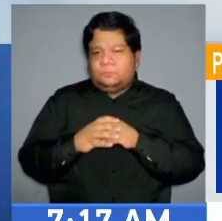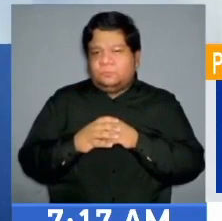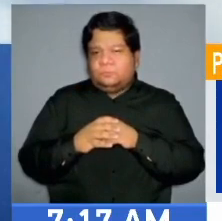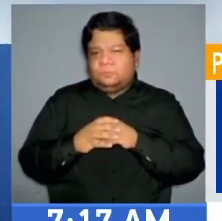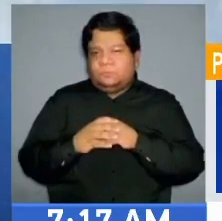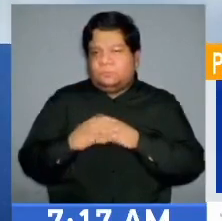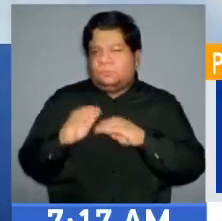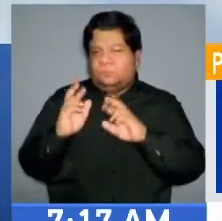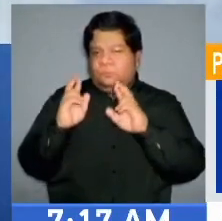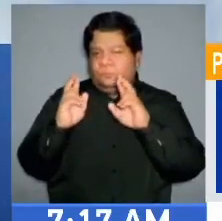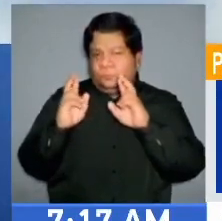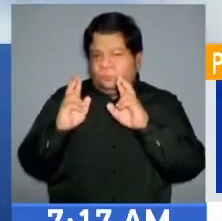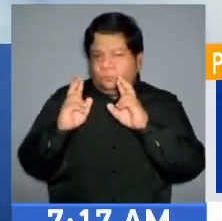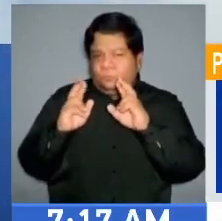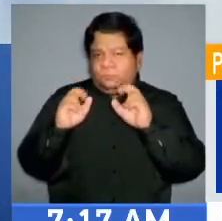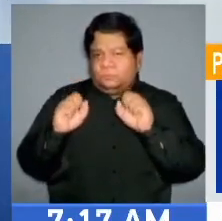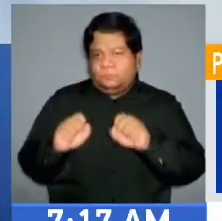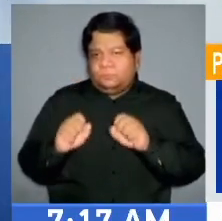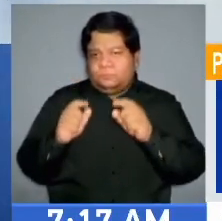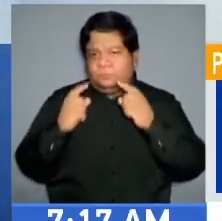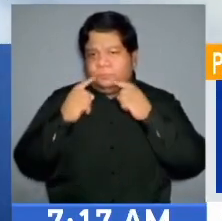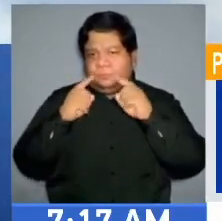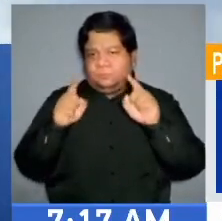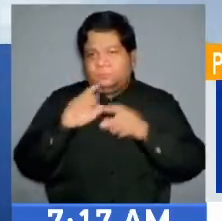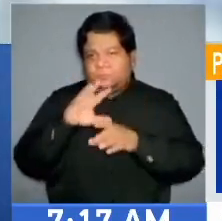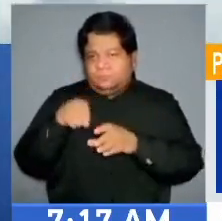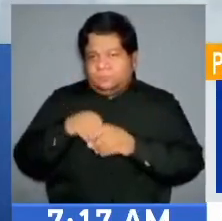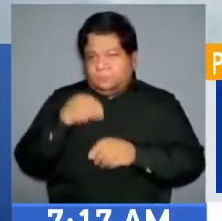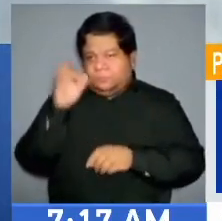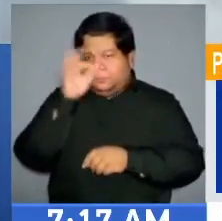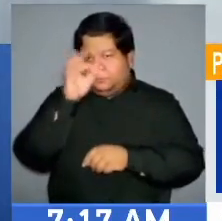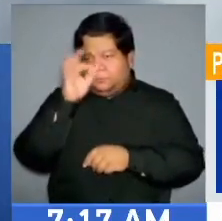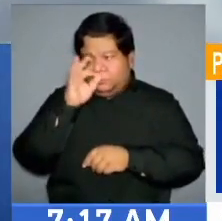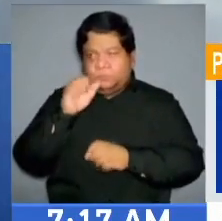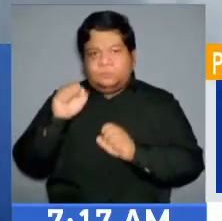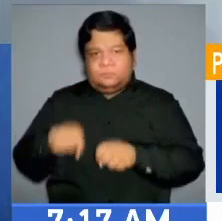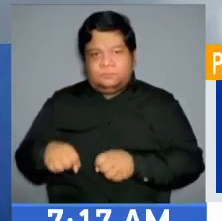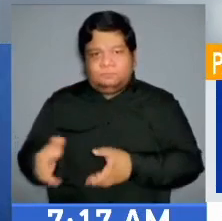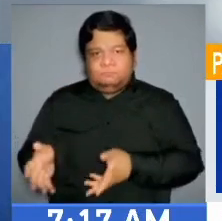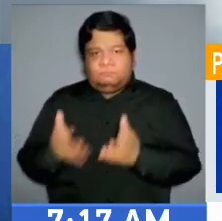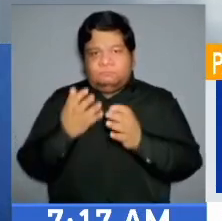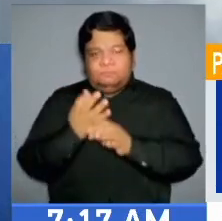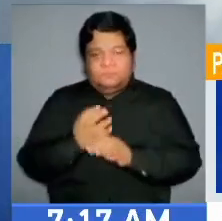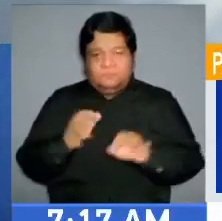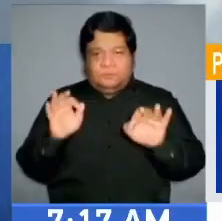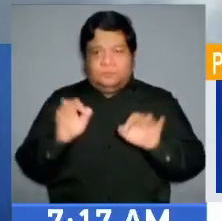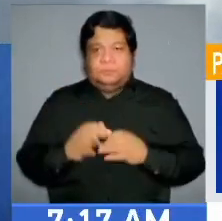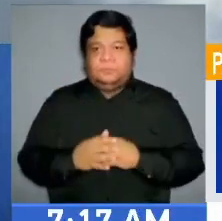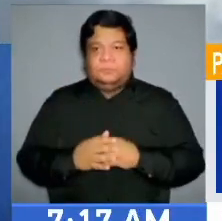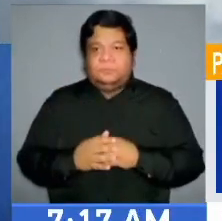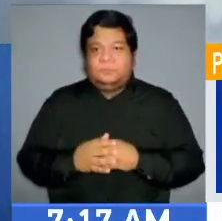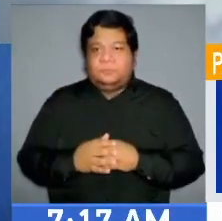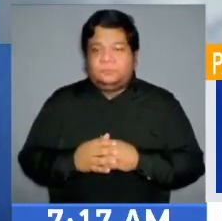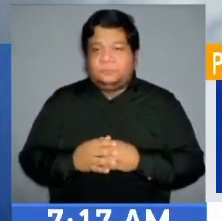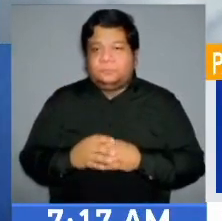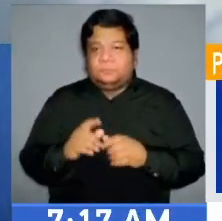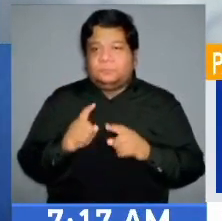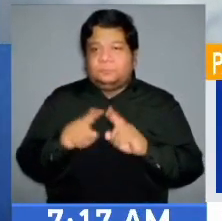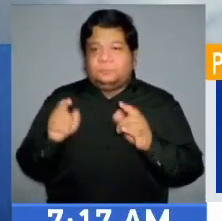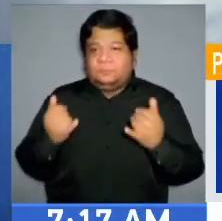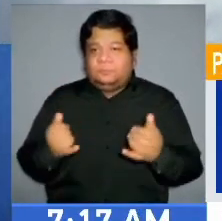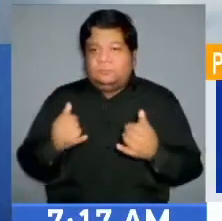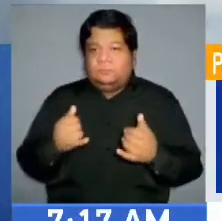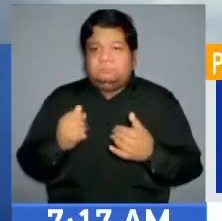na yung mga Philippine citizens sa unang release, no? Pero ang unang priority nila mga Israeli